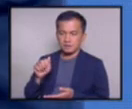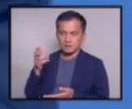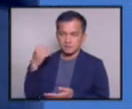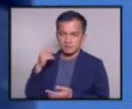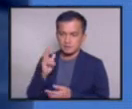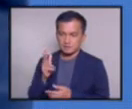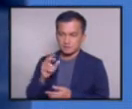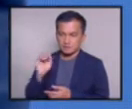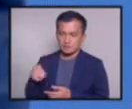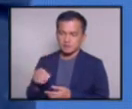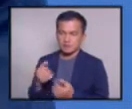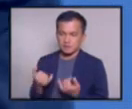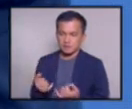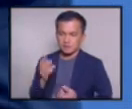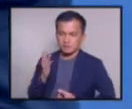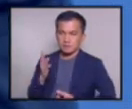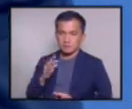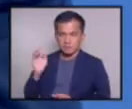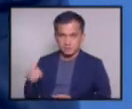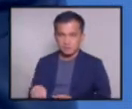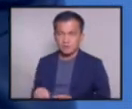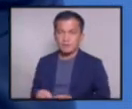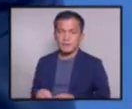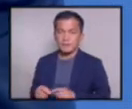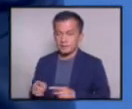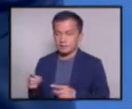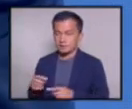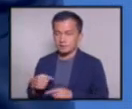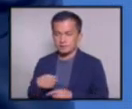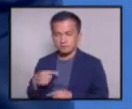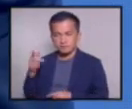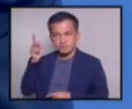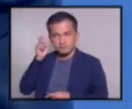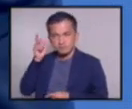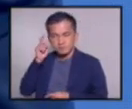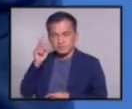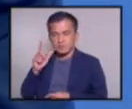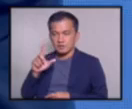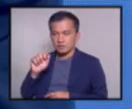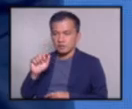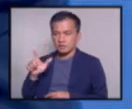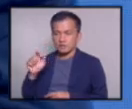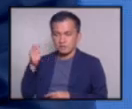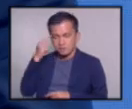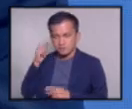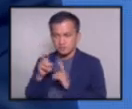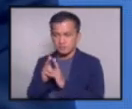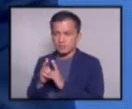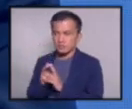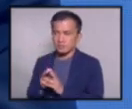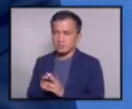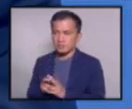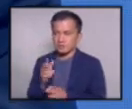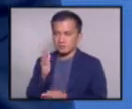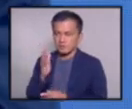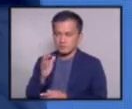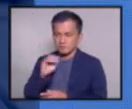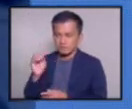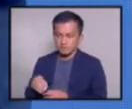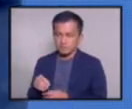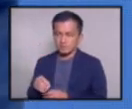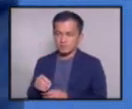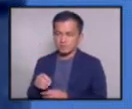sa kasalukuyan, 40%. Mm-hmm. But na ang naririnig ko ngayon sa local government units, 50% lamang